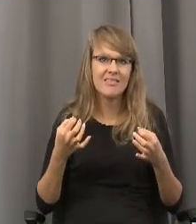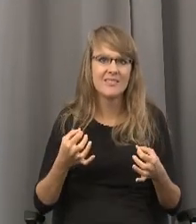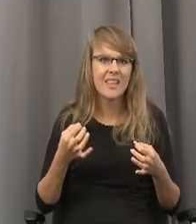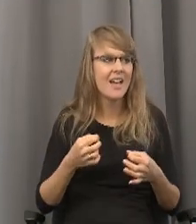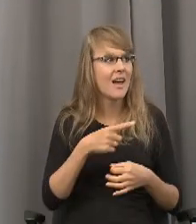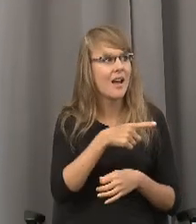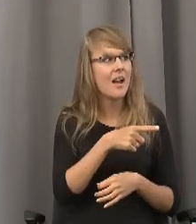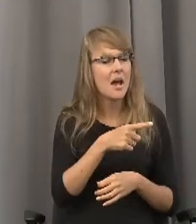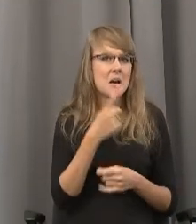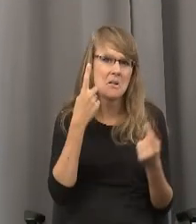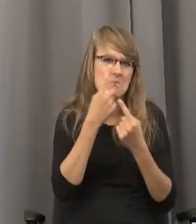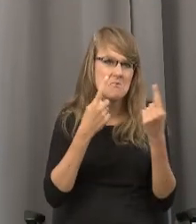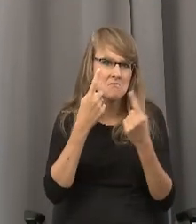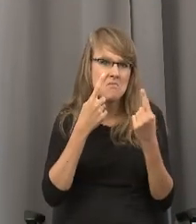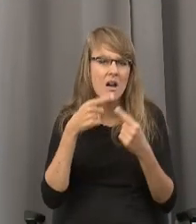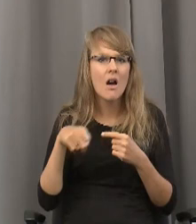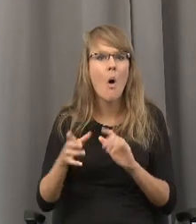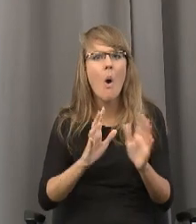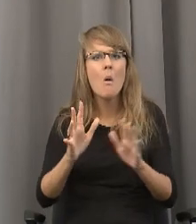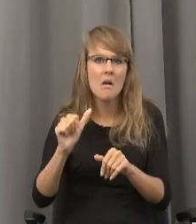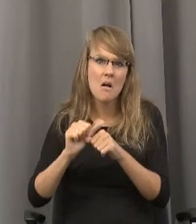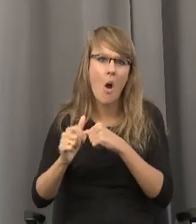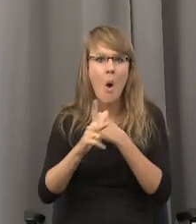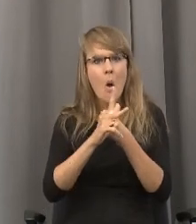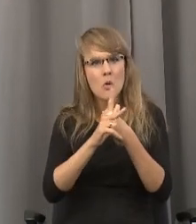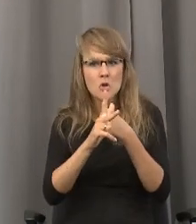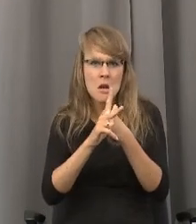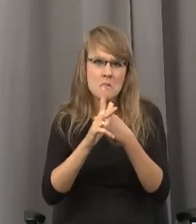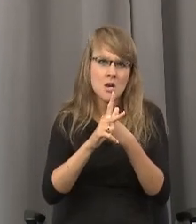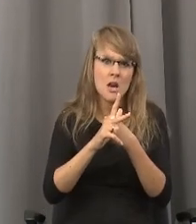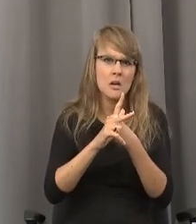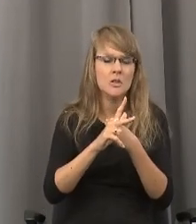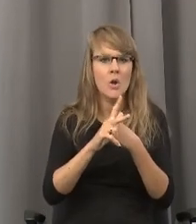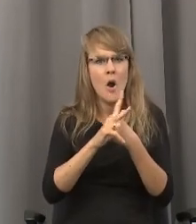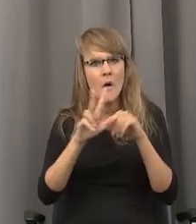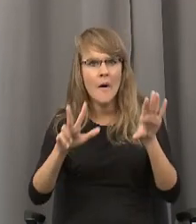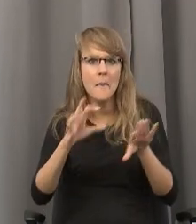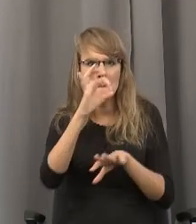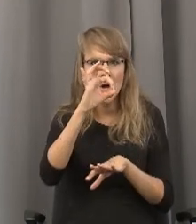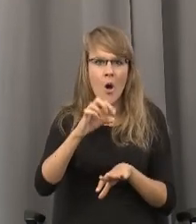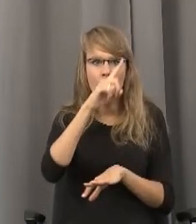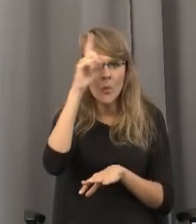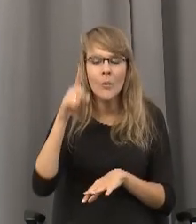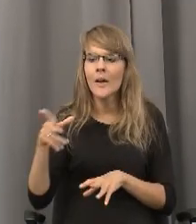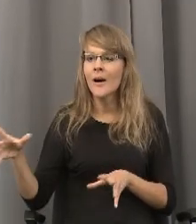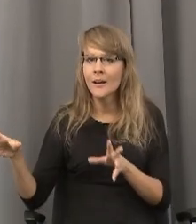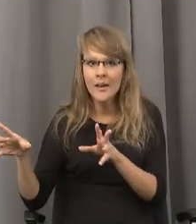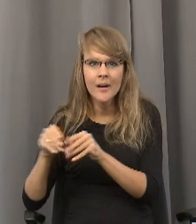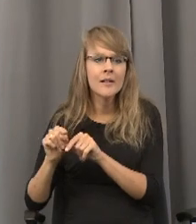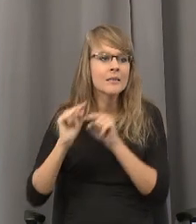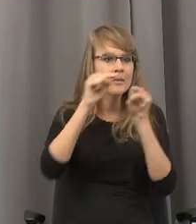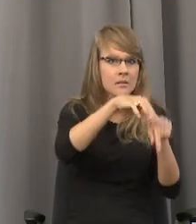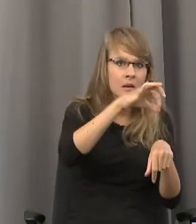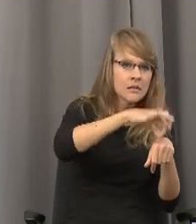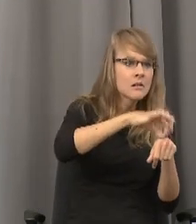ja oceniam, jeżeli chodzi o otępienie, na około 70-80%, którzy wychodzą z niewiedzą, a wstydzą